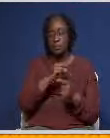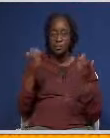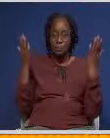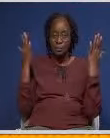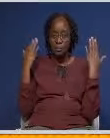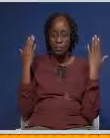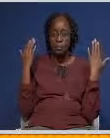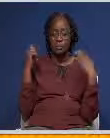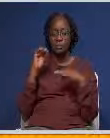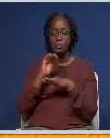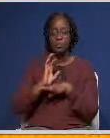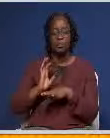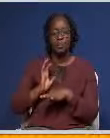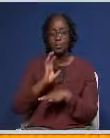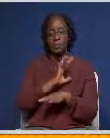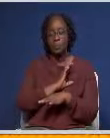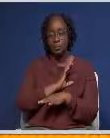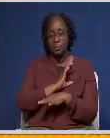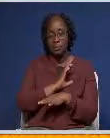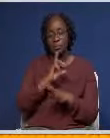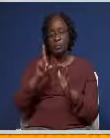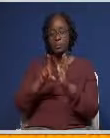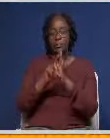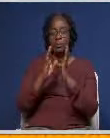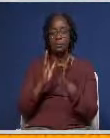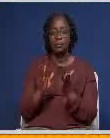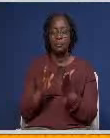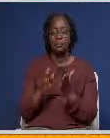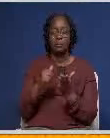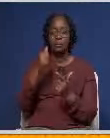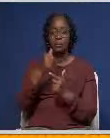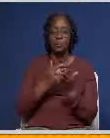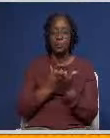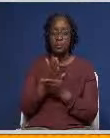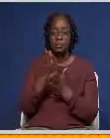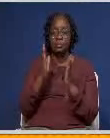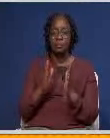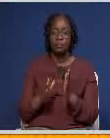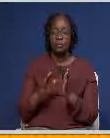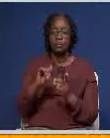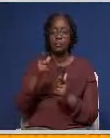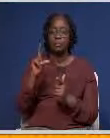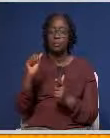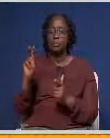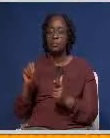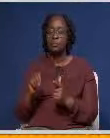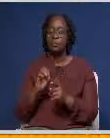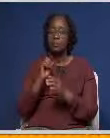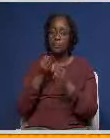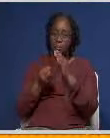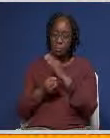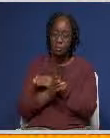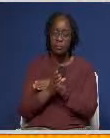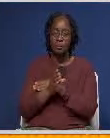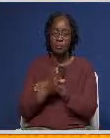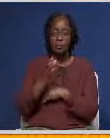Kadhuri Murungi, leuni ya rombete kamiti ya bunge ya seneti ya sheria, wadho na gyoto kia mwingi, J-Lack, kweli diangwata nere ya koti,